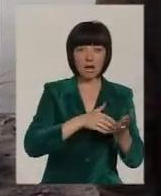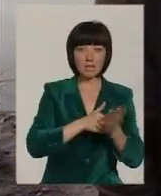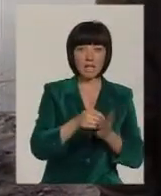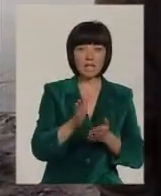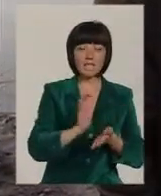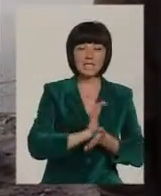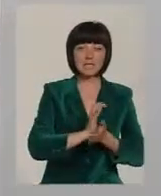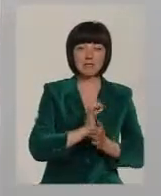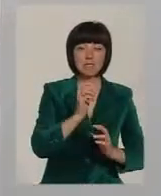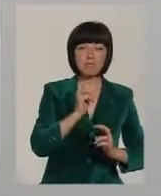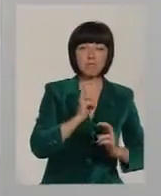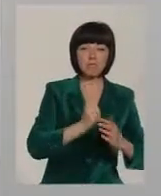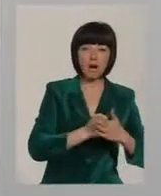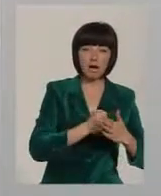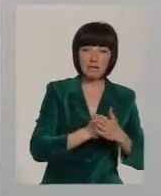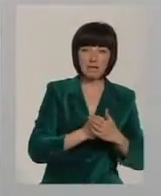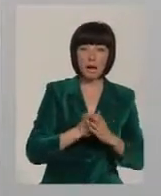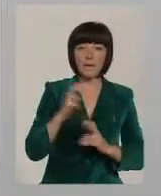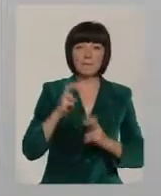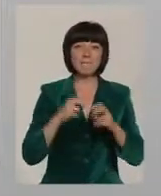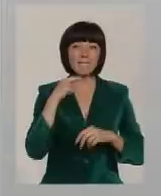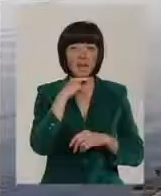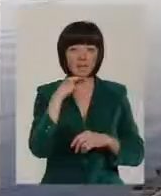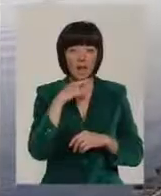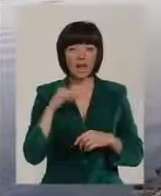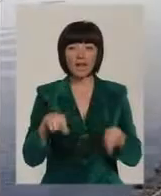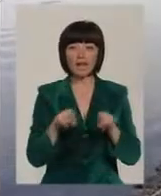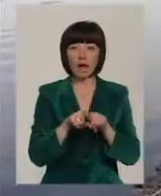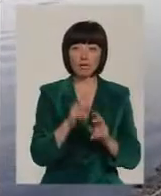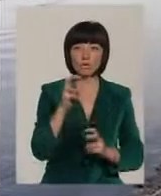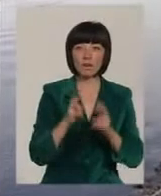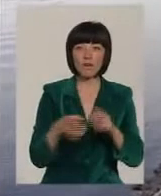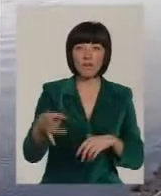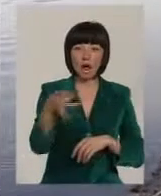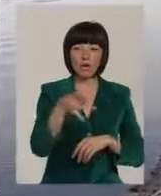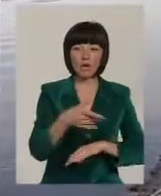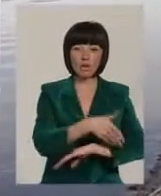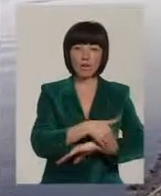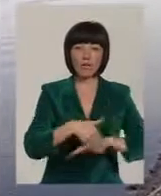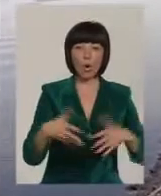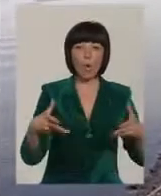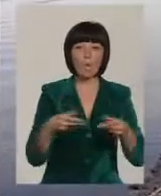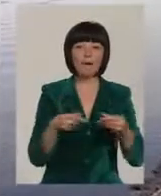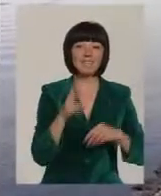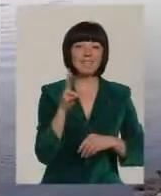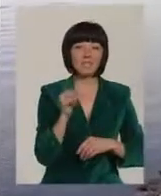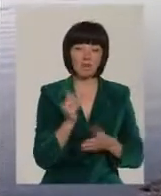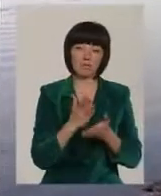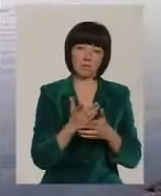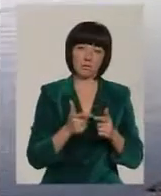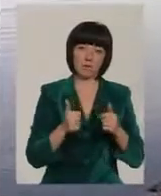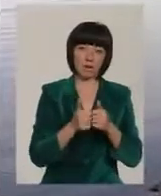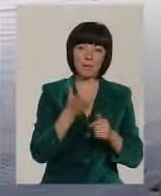маслосирбаза, м'ясопереробне підприємство ПП «Рекун», а також підприємство в районі вулиці Кооперативної, котре є